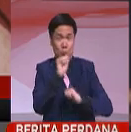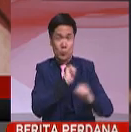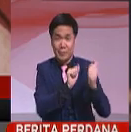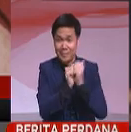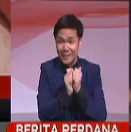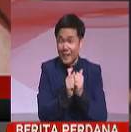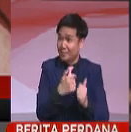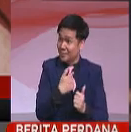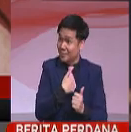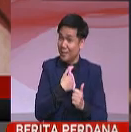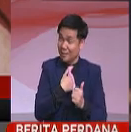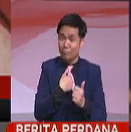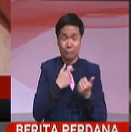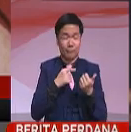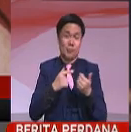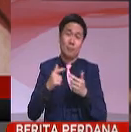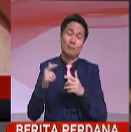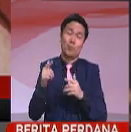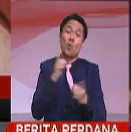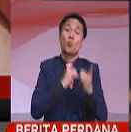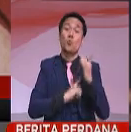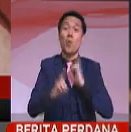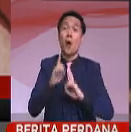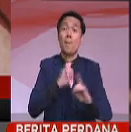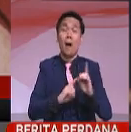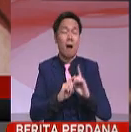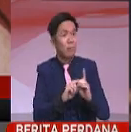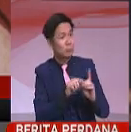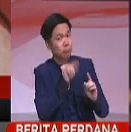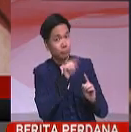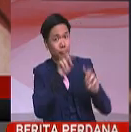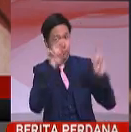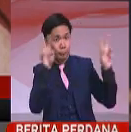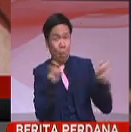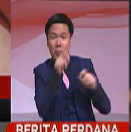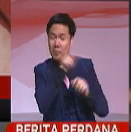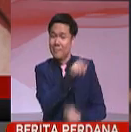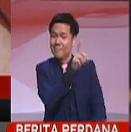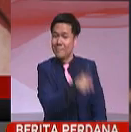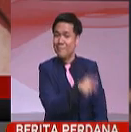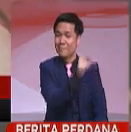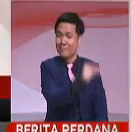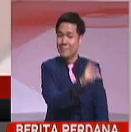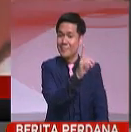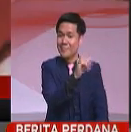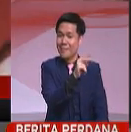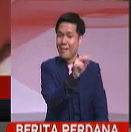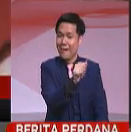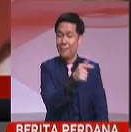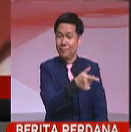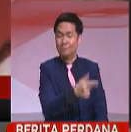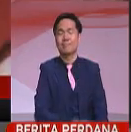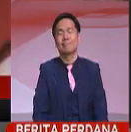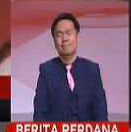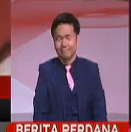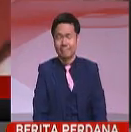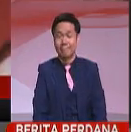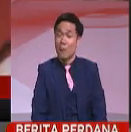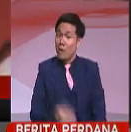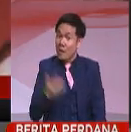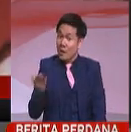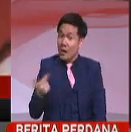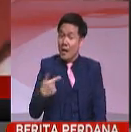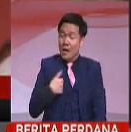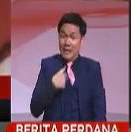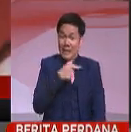sekarang pula buat drama tentang cerita dia, inspirasi dia. Jadi rasa sangat berbesar hatilah. Okay, cabaran dia cuma